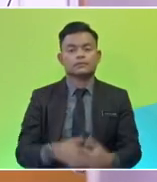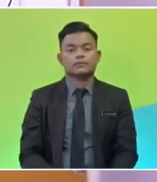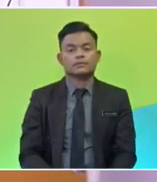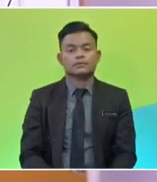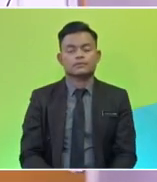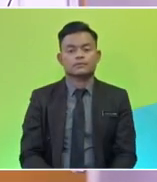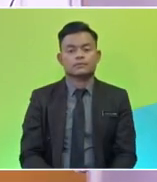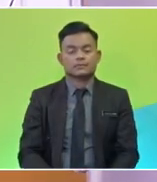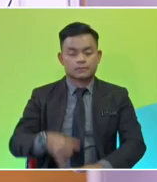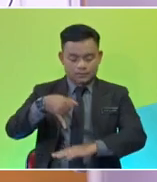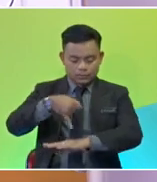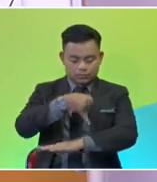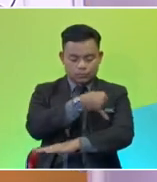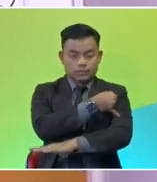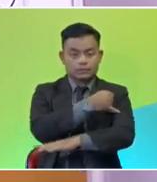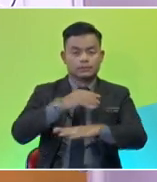tangan